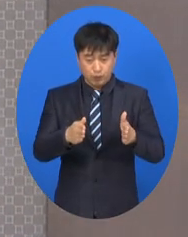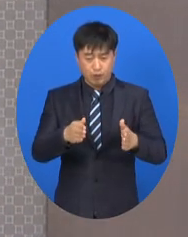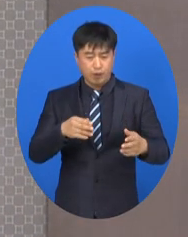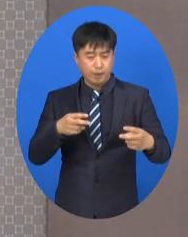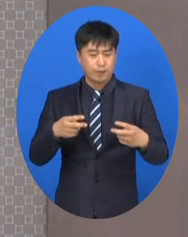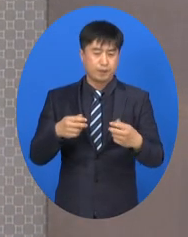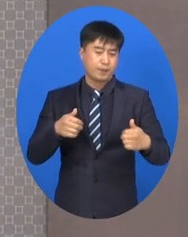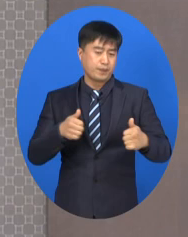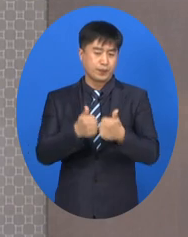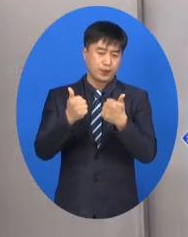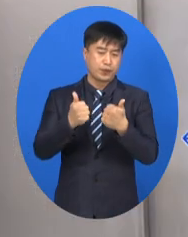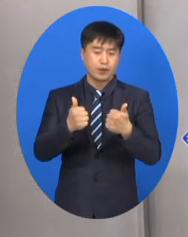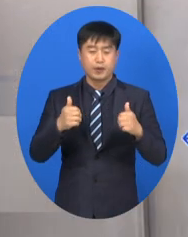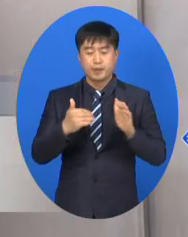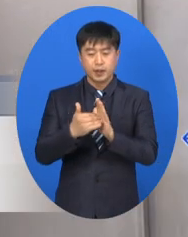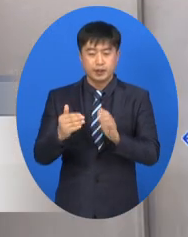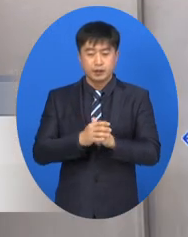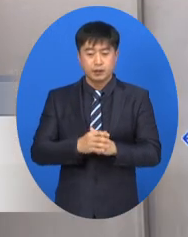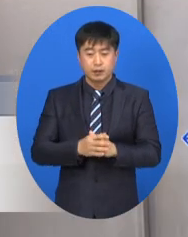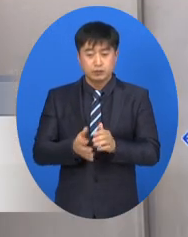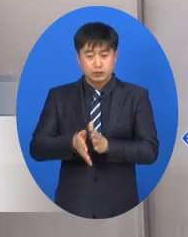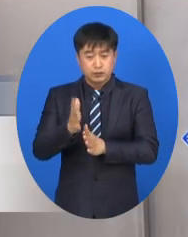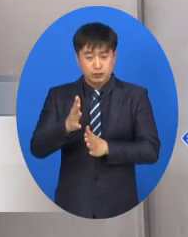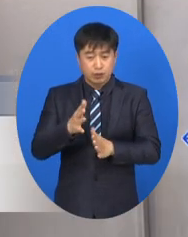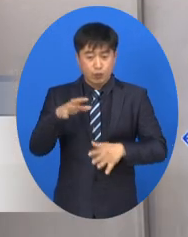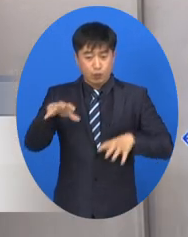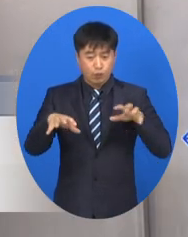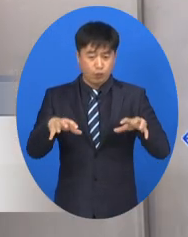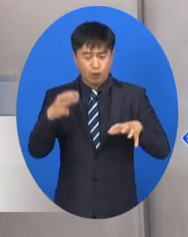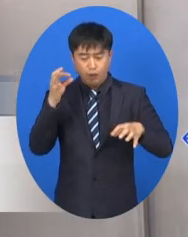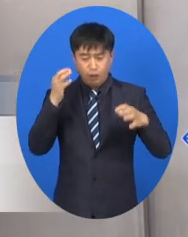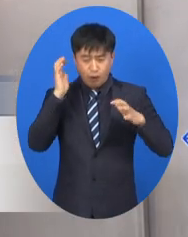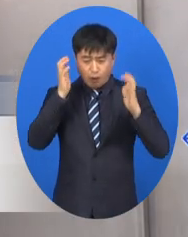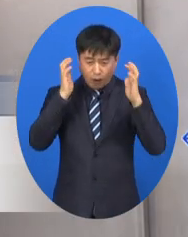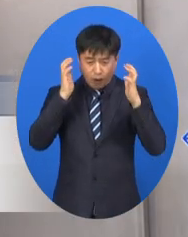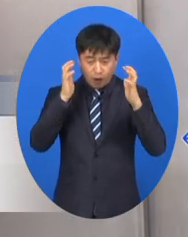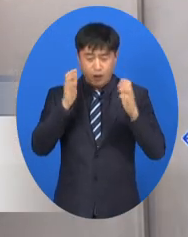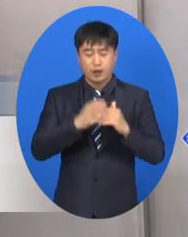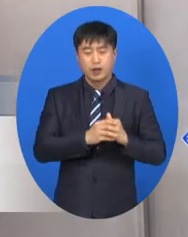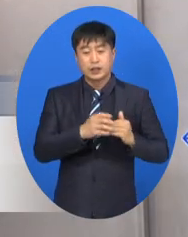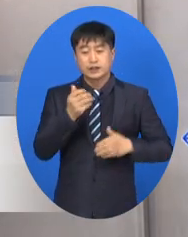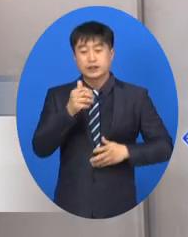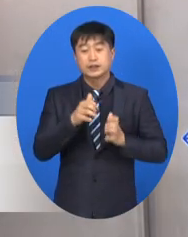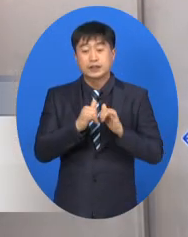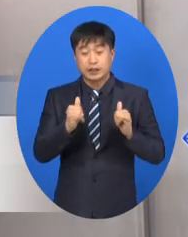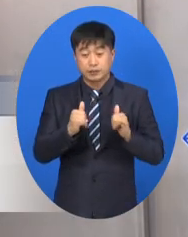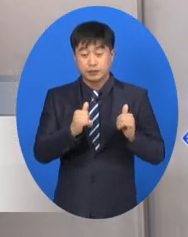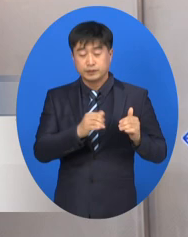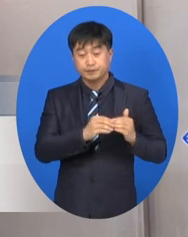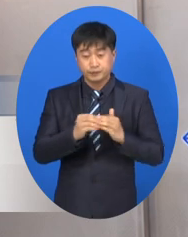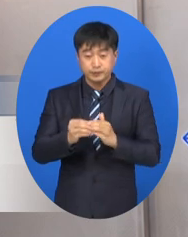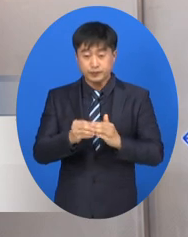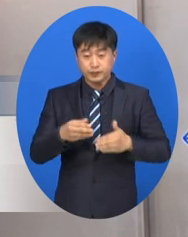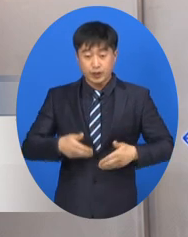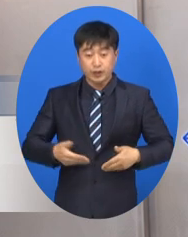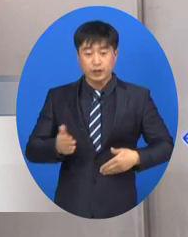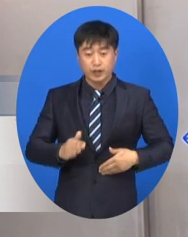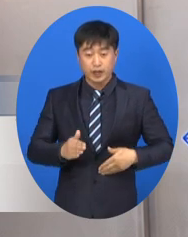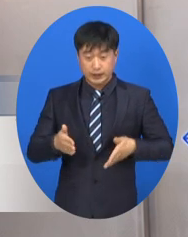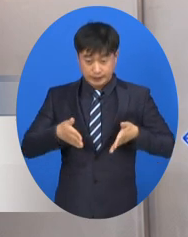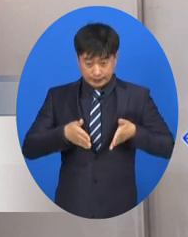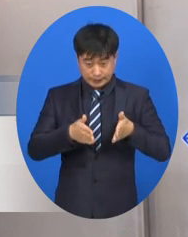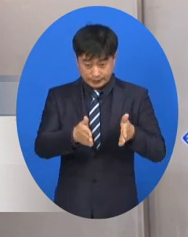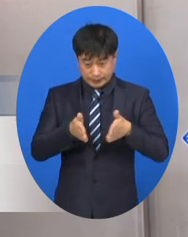사고를 방지했습니다. 시설 위치를 찾지 못해 이용자들의 혼선이 생겨 직원들의 안내가 필요했습니다. 바닥에 웨이파인딩을